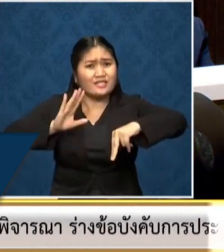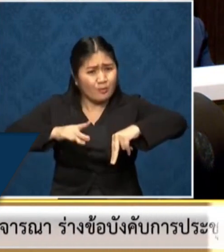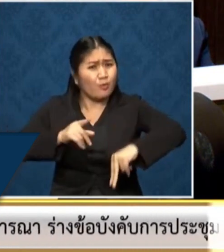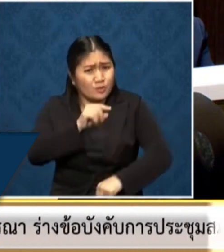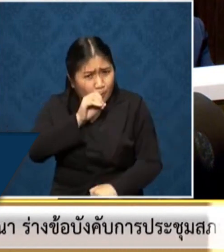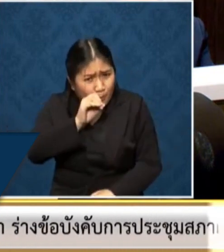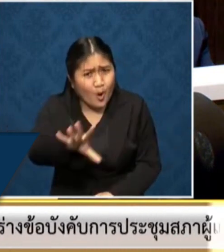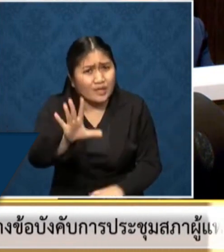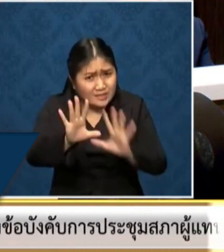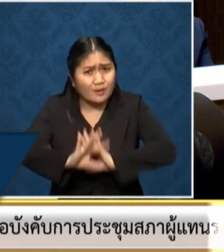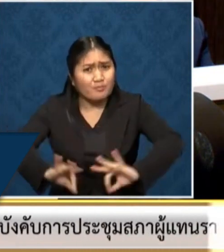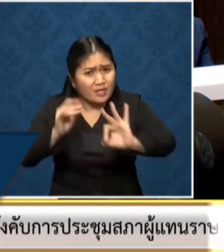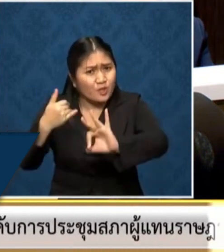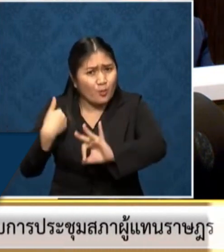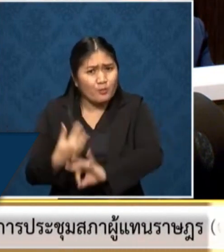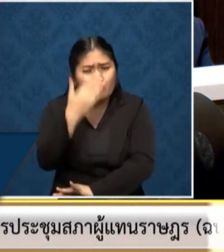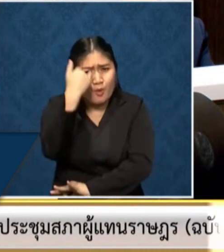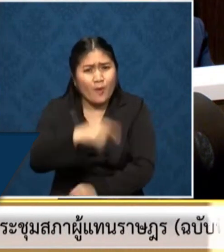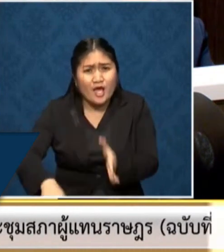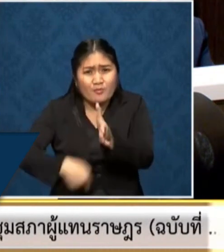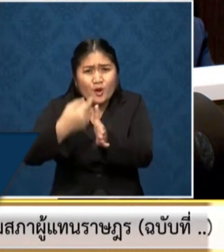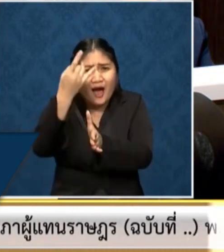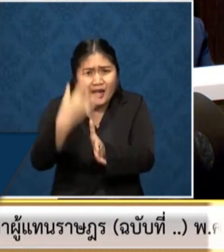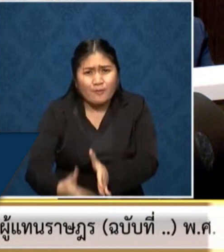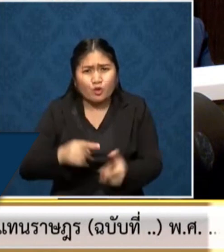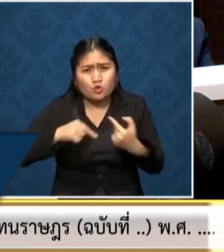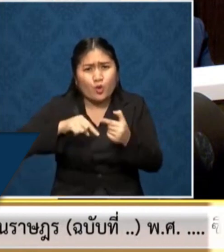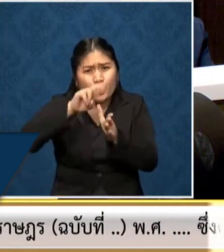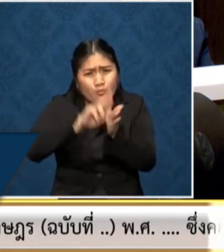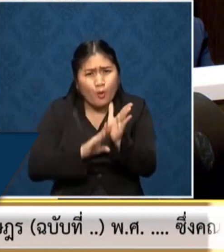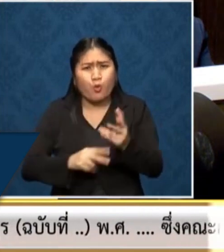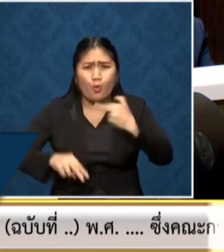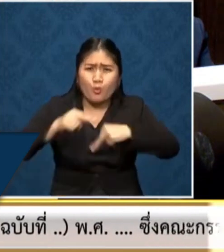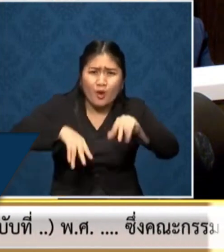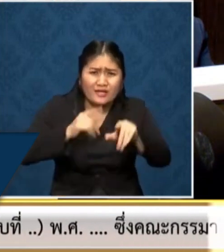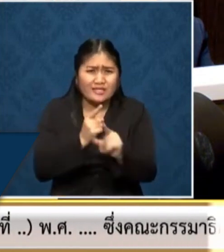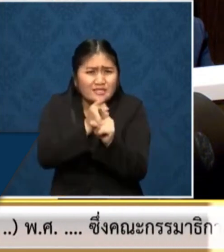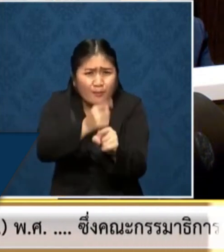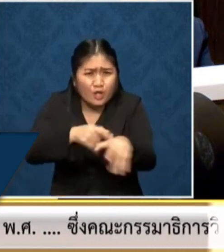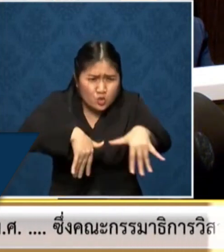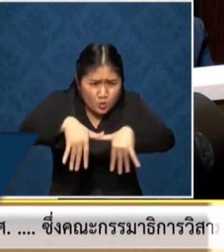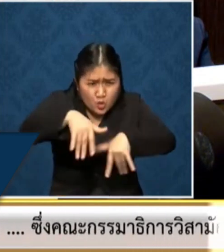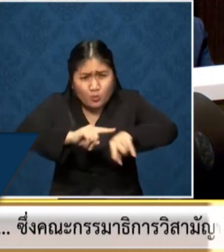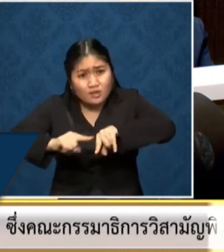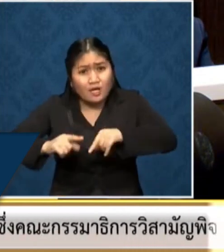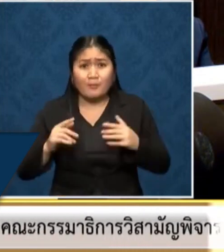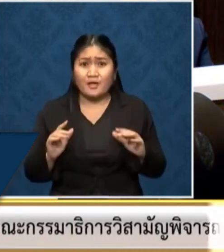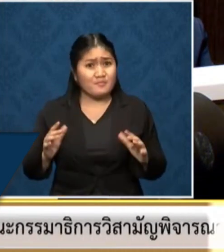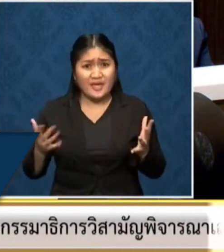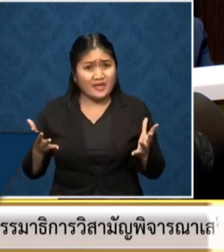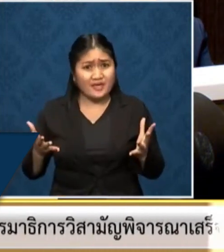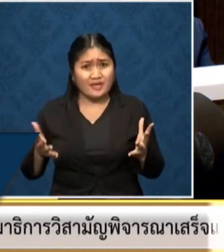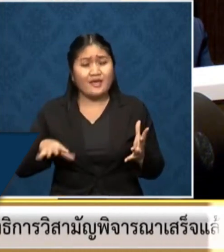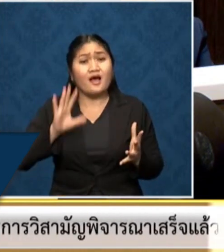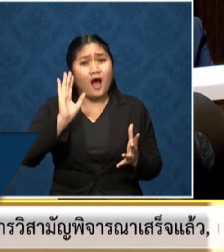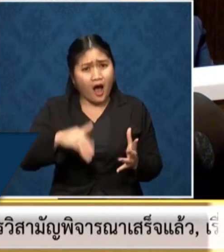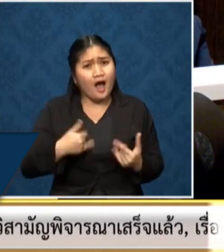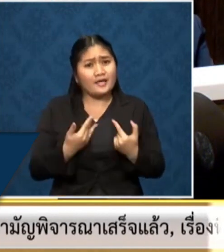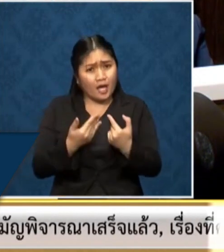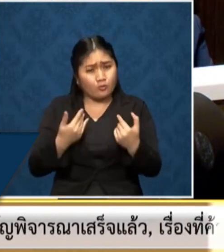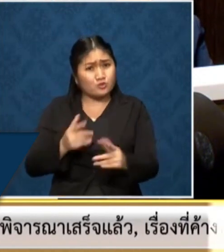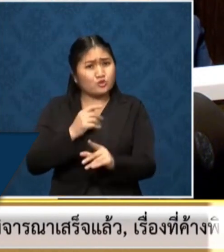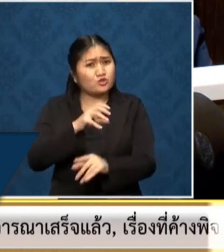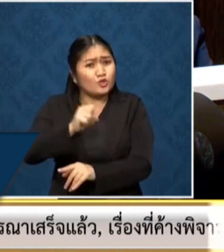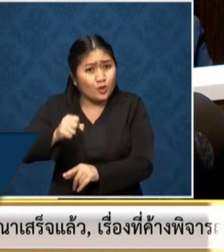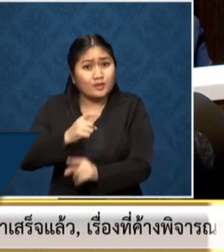จารบอกวาจำเป็ที่ต้องมี เพราะมัไม่มีระบบคุมคลองเด็ทจะไปติดตามหน้ชุชลomsมู่บ้านสอสอตามได้ไหมดiras cumpl